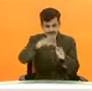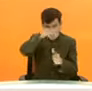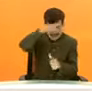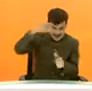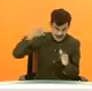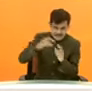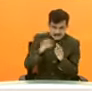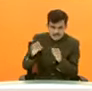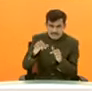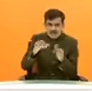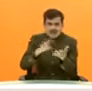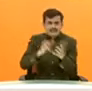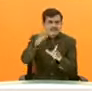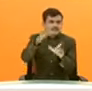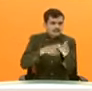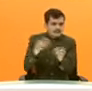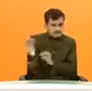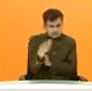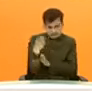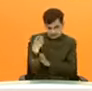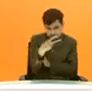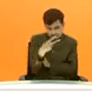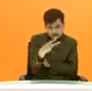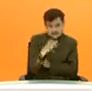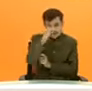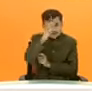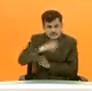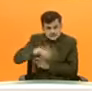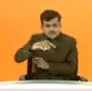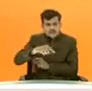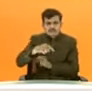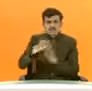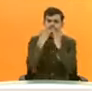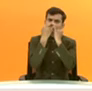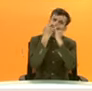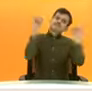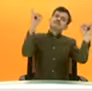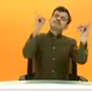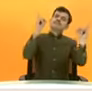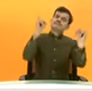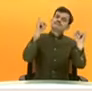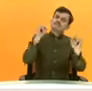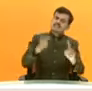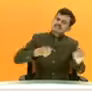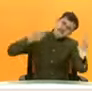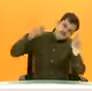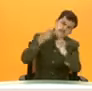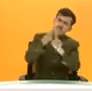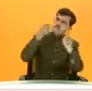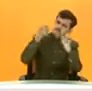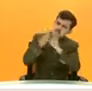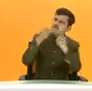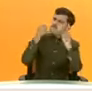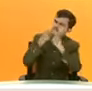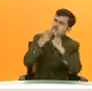के यही 2 महीने देश में आजादी की एक अनोखी लड़ाई लड़ी जा रही